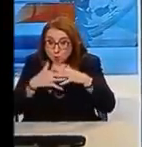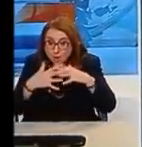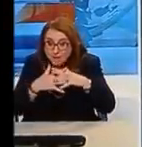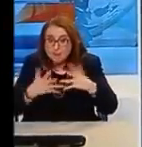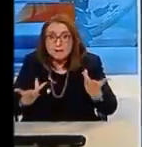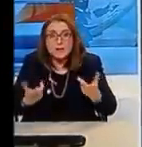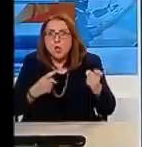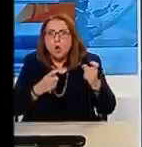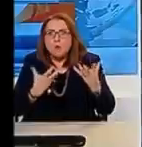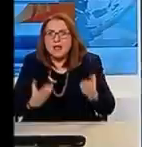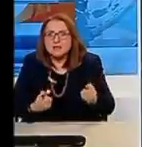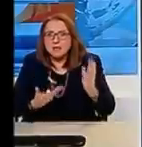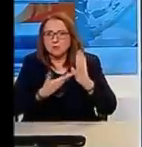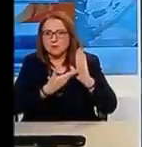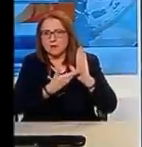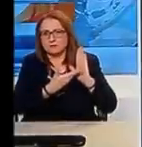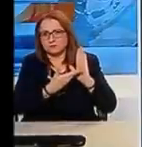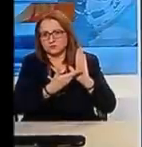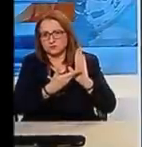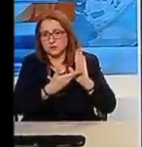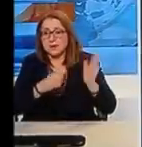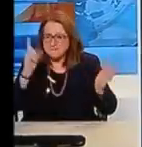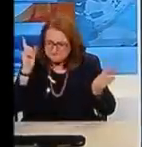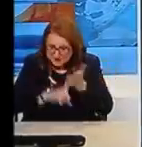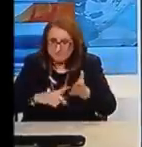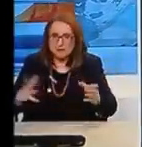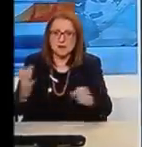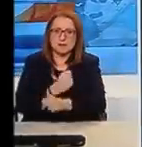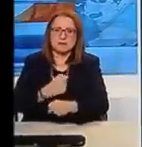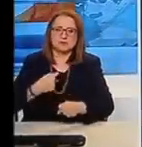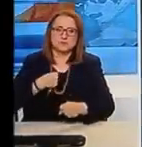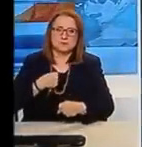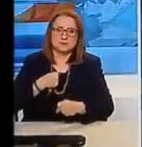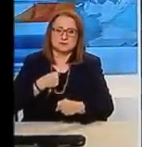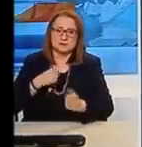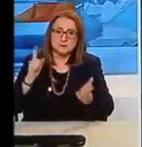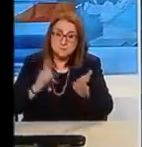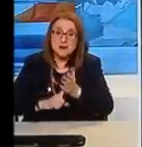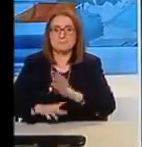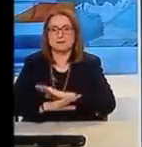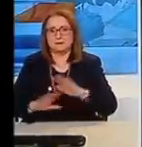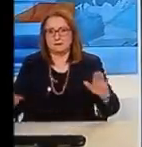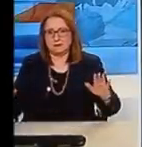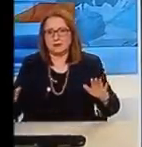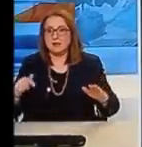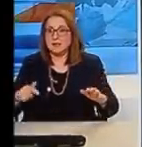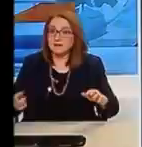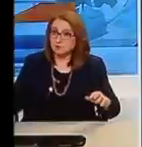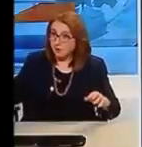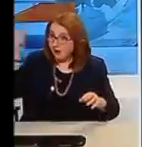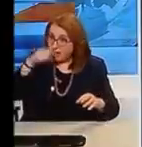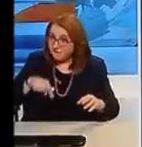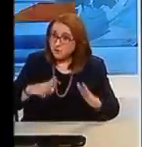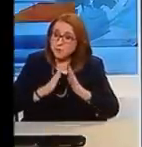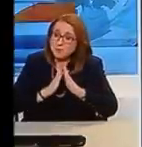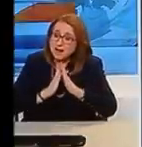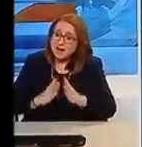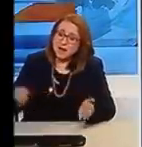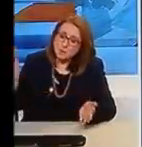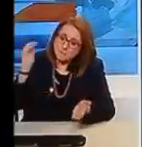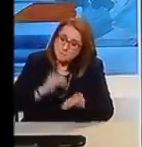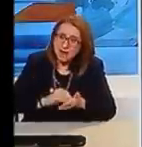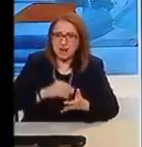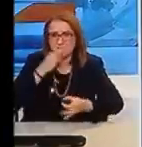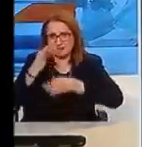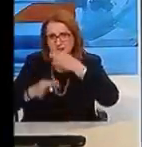πόλεμο που επιβάλλεται να κερδίσουμε. Εν όψη λοιπόν της αυριανής νέας περίοδου, θέλω ξανά να υπενθυμίσω χρηστικές επισημάνσεις για αποφυγή